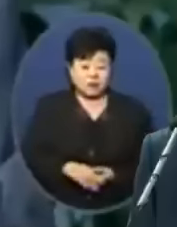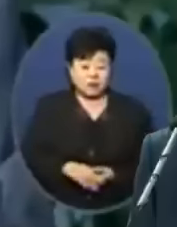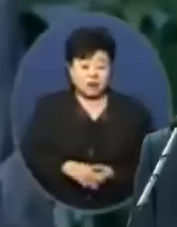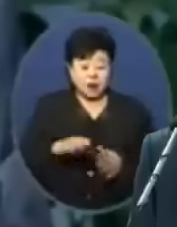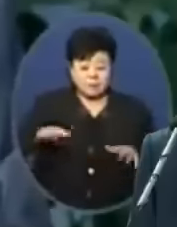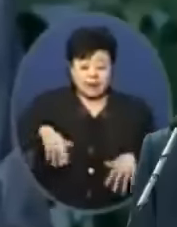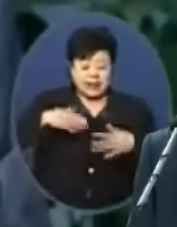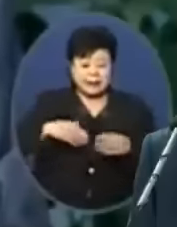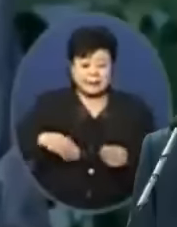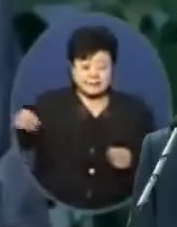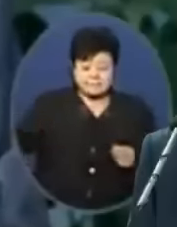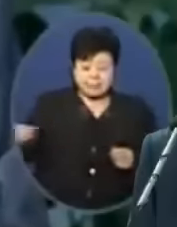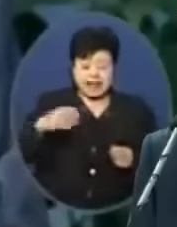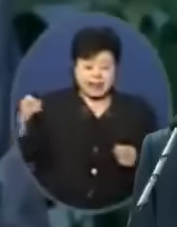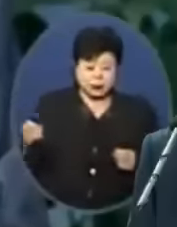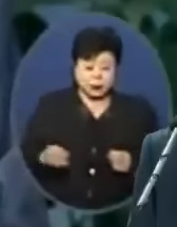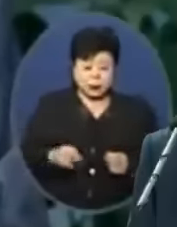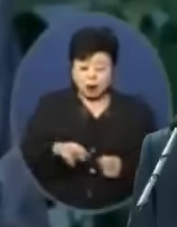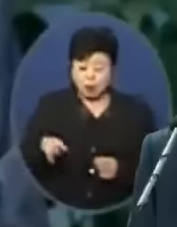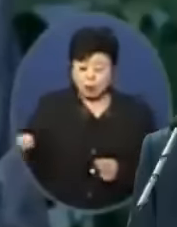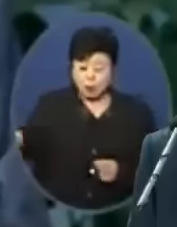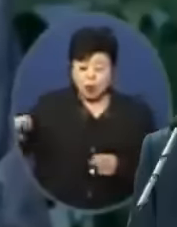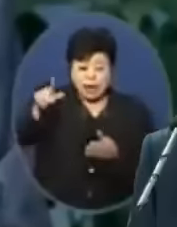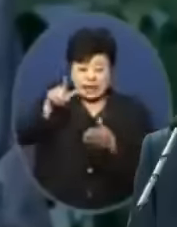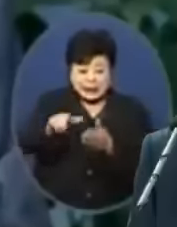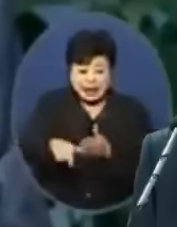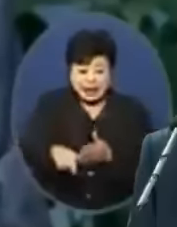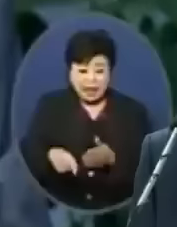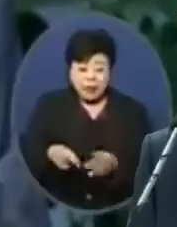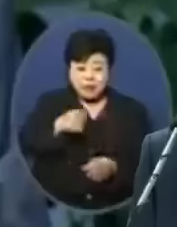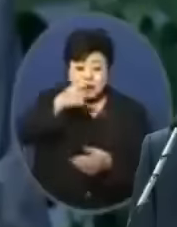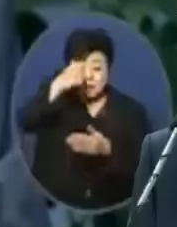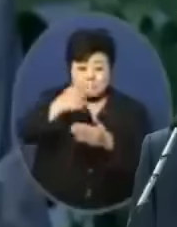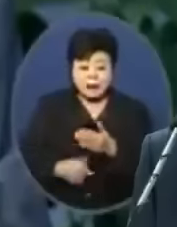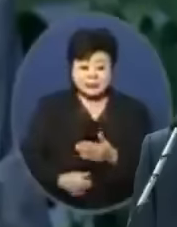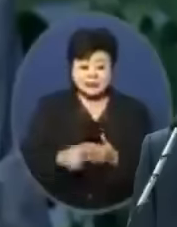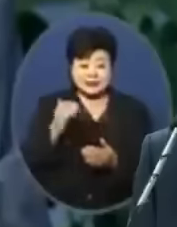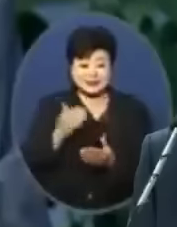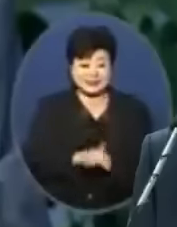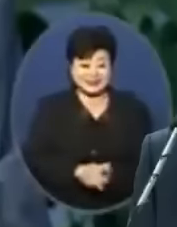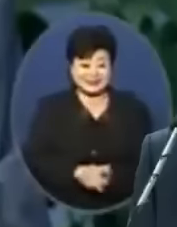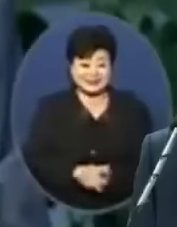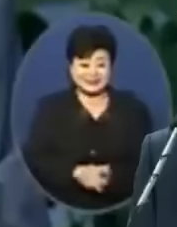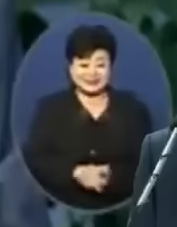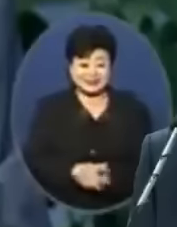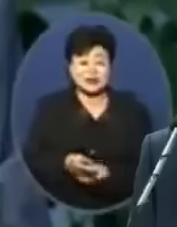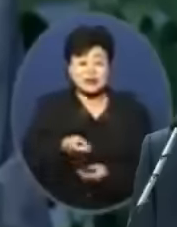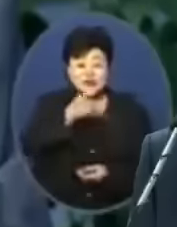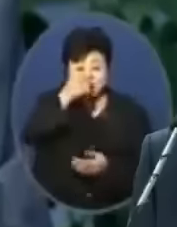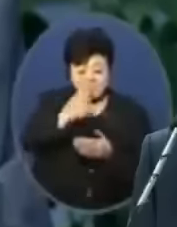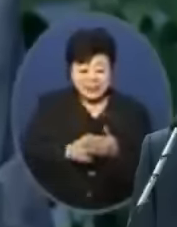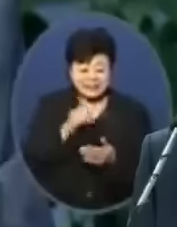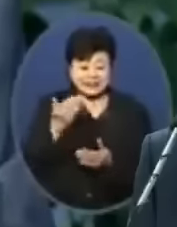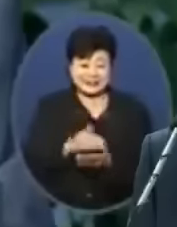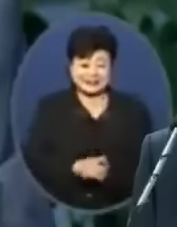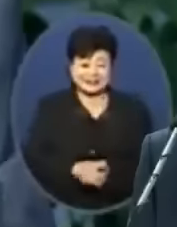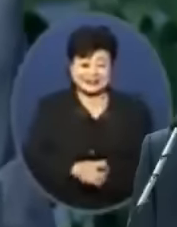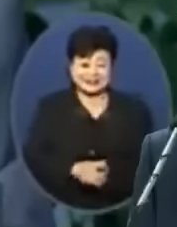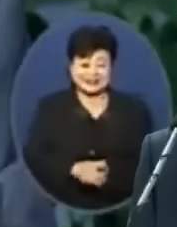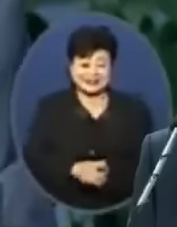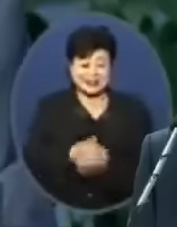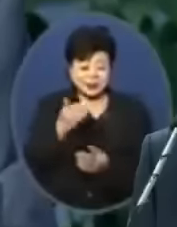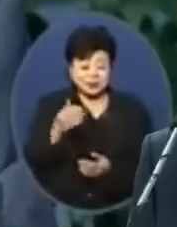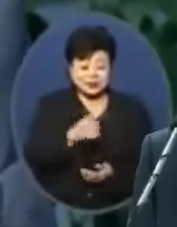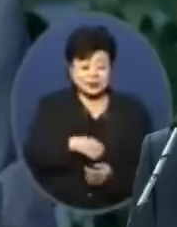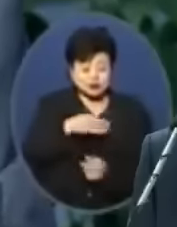불어오는 바람과 파도와 물결을 바라보게 됐을 때 빠졌습니다. 물에 빠졌습니다.